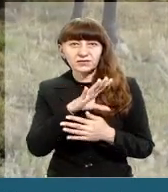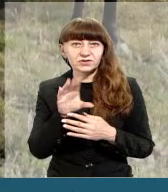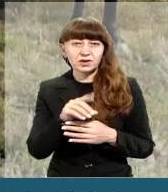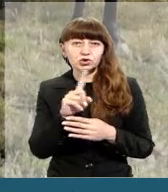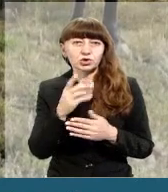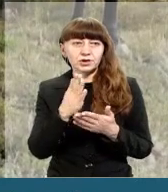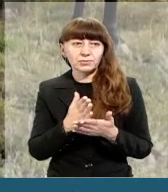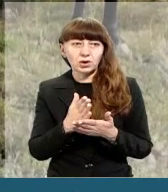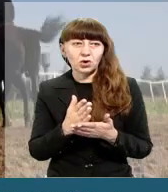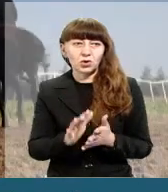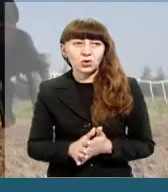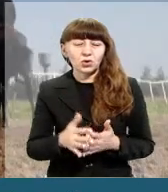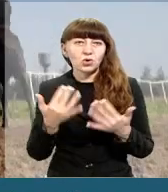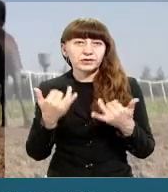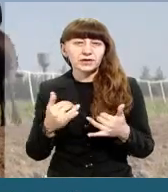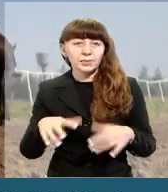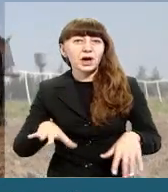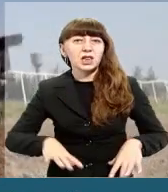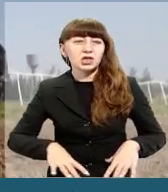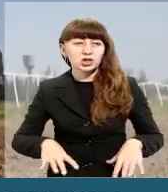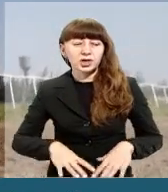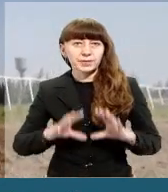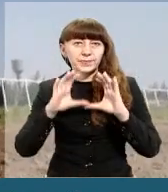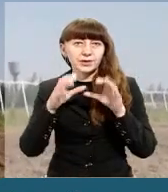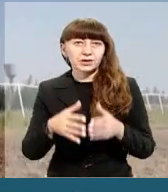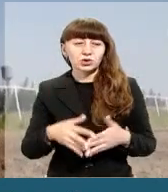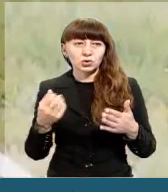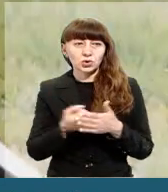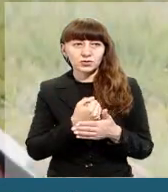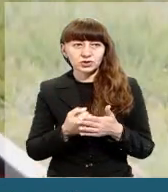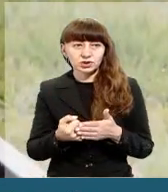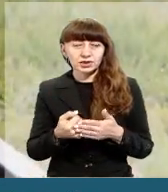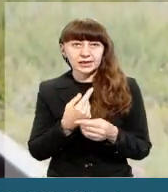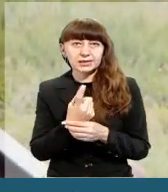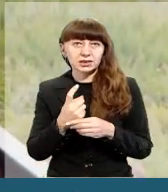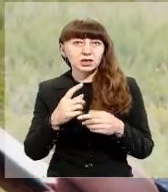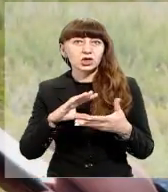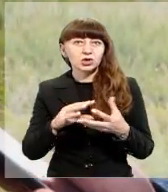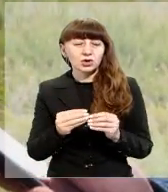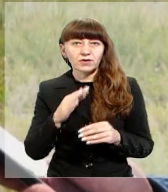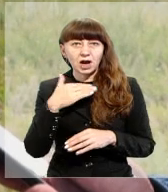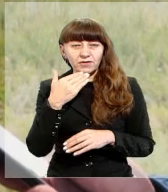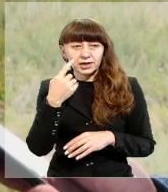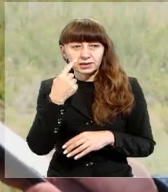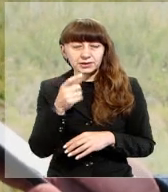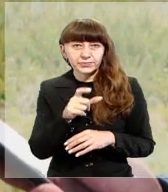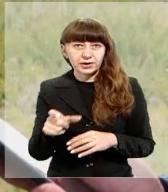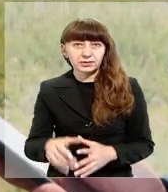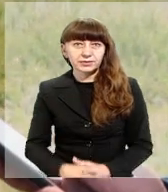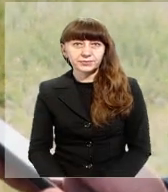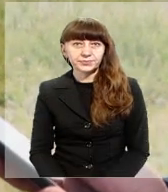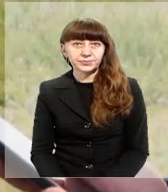екенін баршаға таныту. Жоғары нәтижелерге қол жеткізу, дейді сала мамандары. Қостанай жылқысын енді біздің негізгі міндетіміз